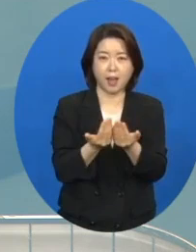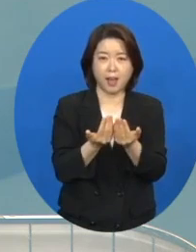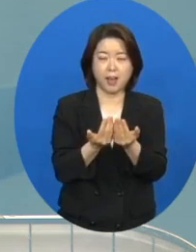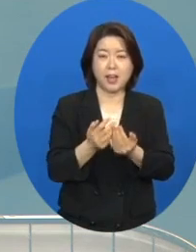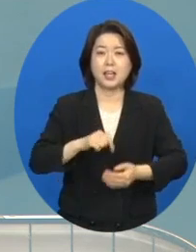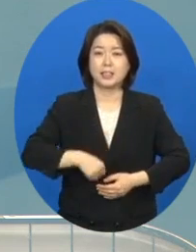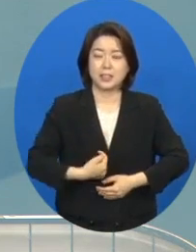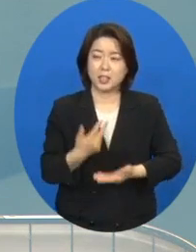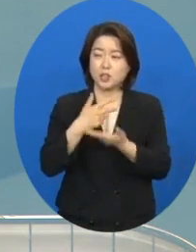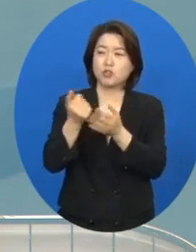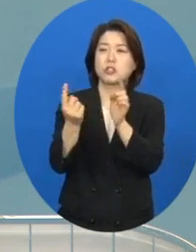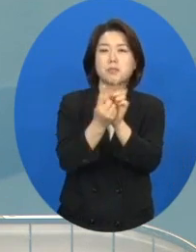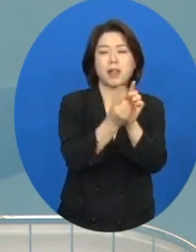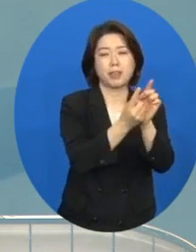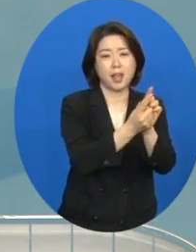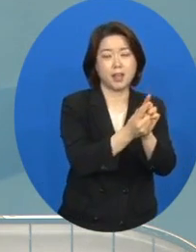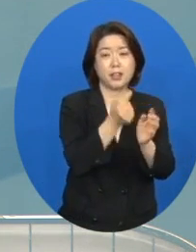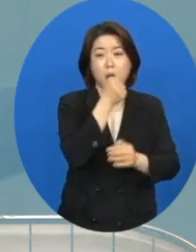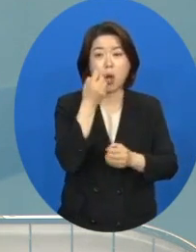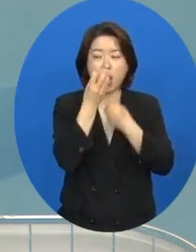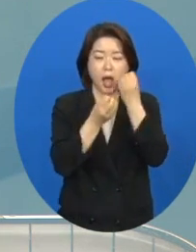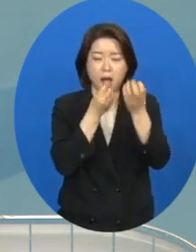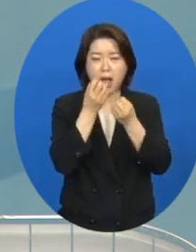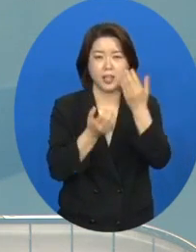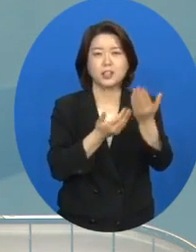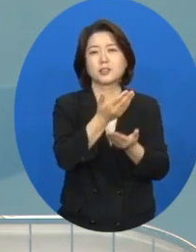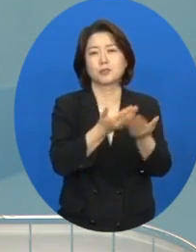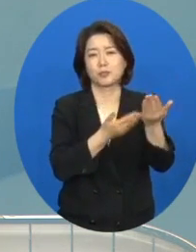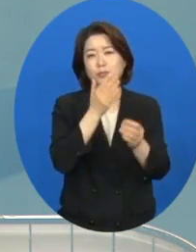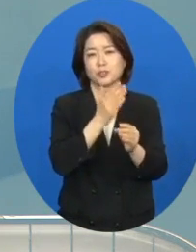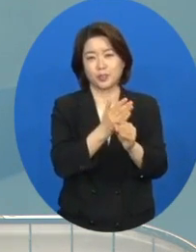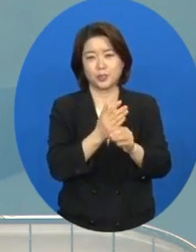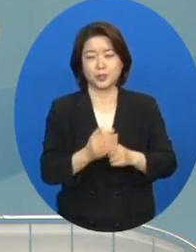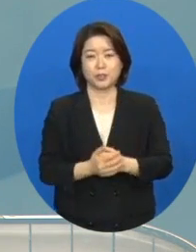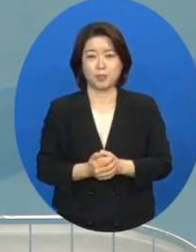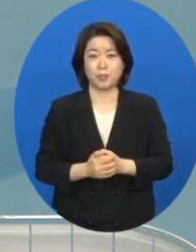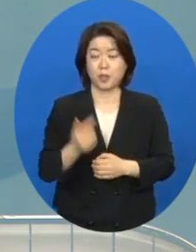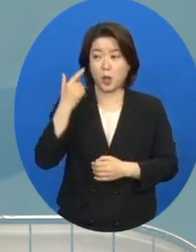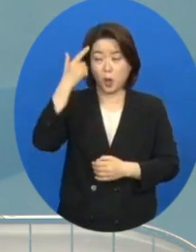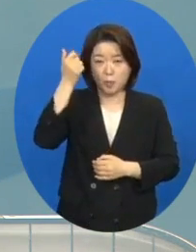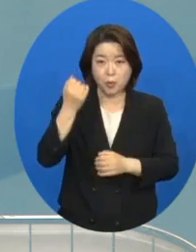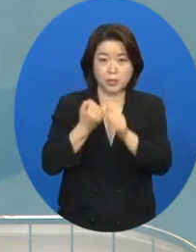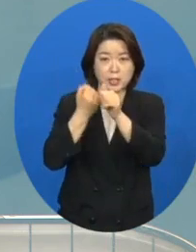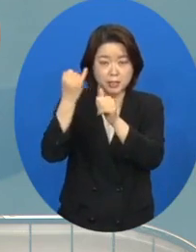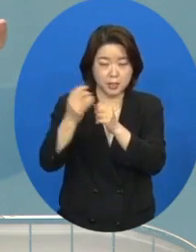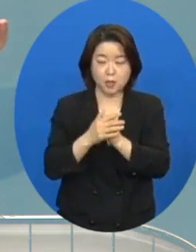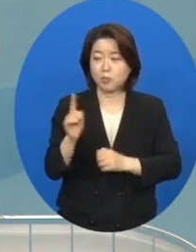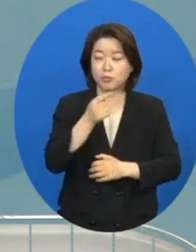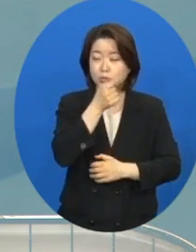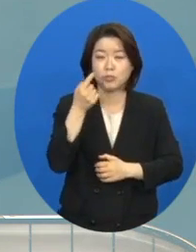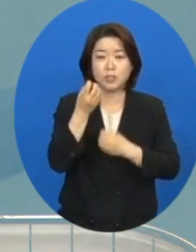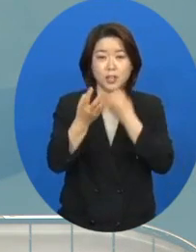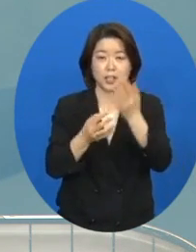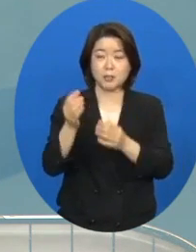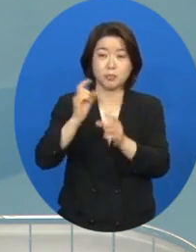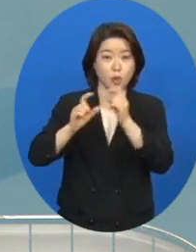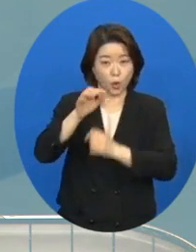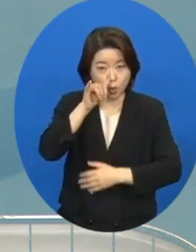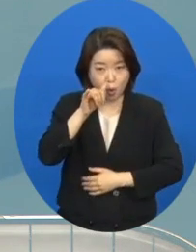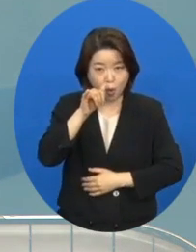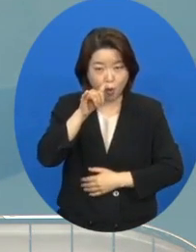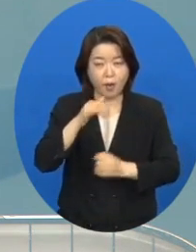자기가 주님을 만났던 간증을 나눴어요. 목사님 사모님들은 무슨 간증이